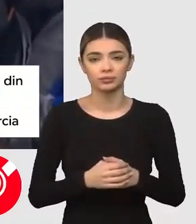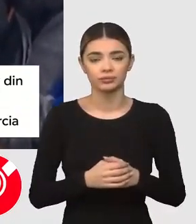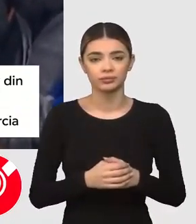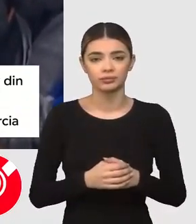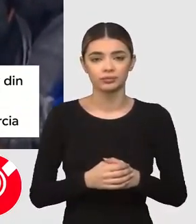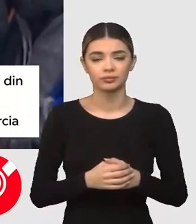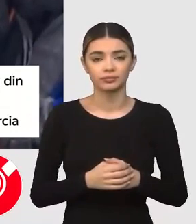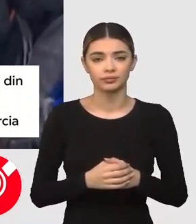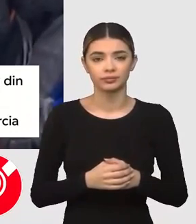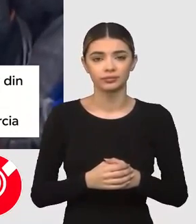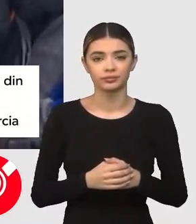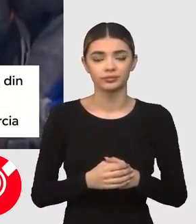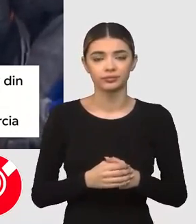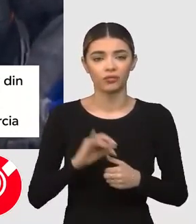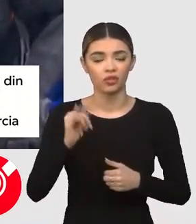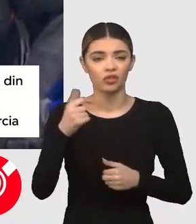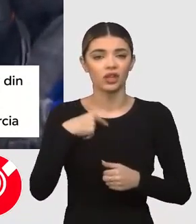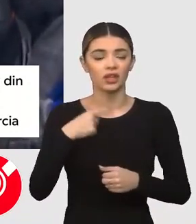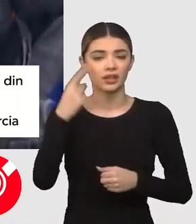pot să